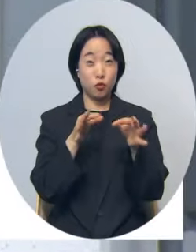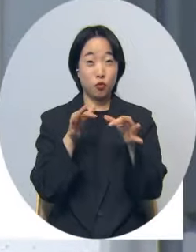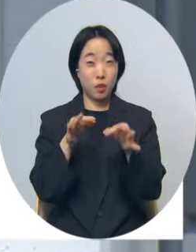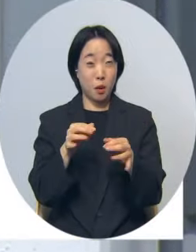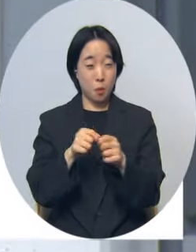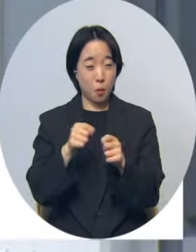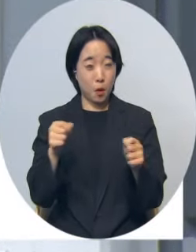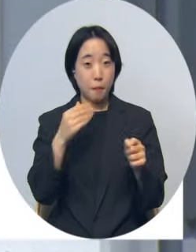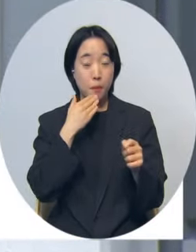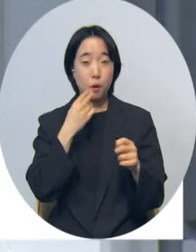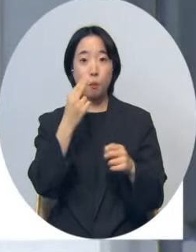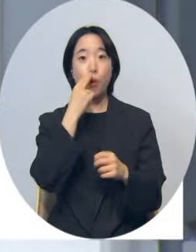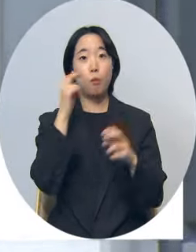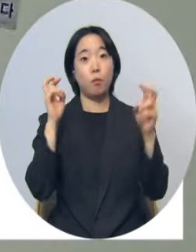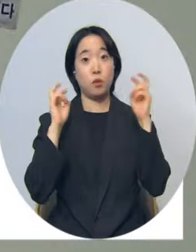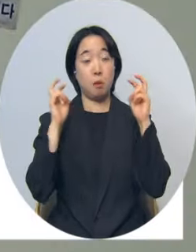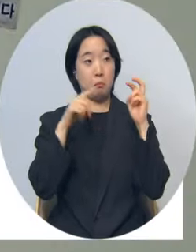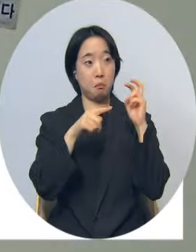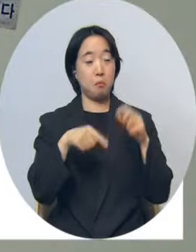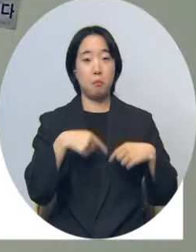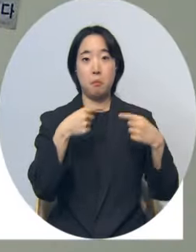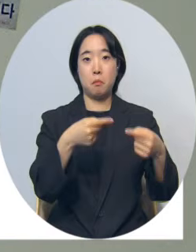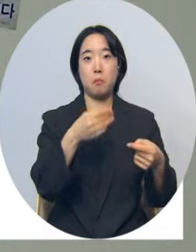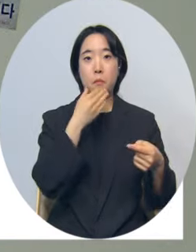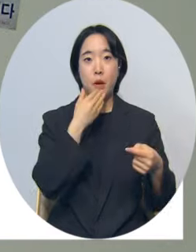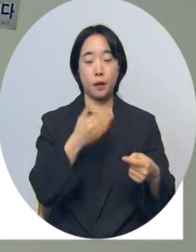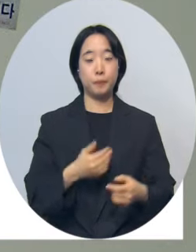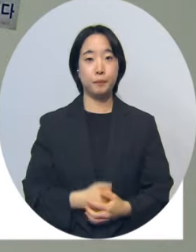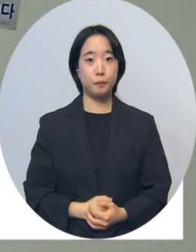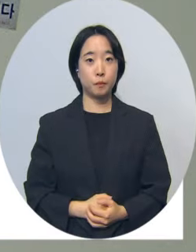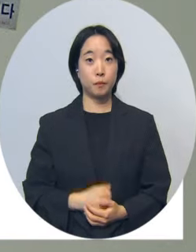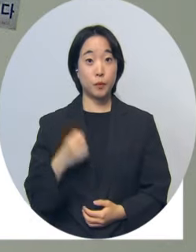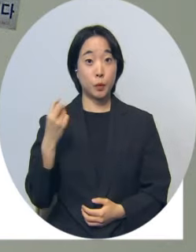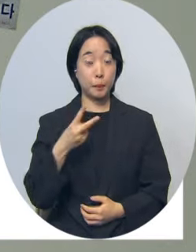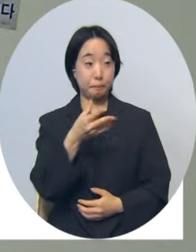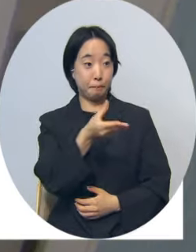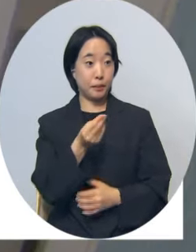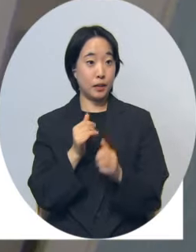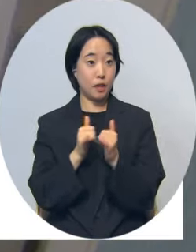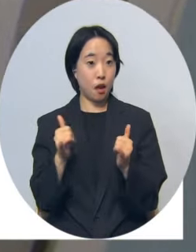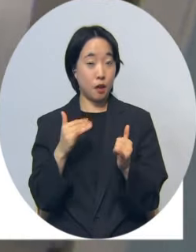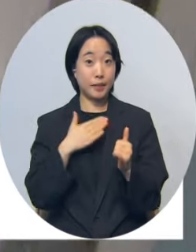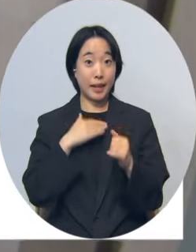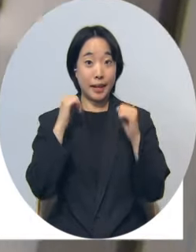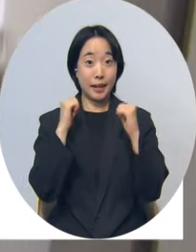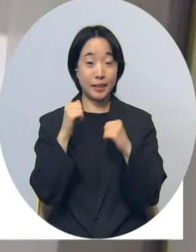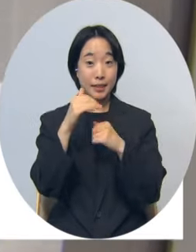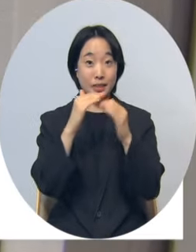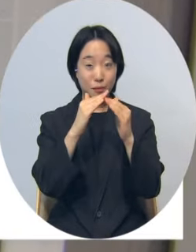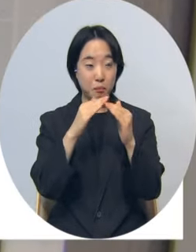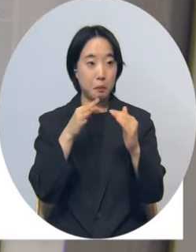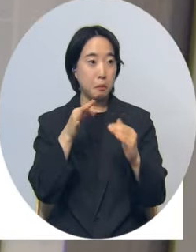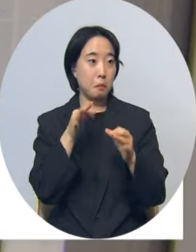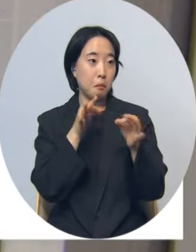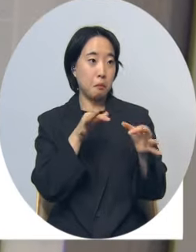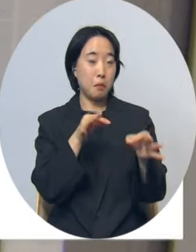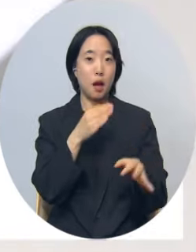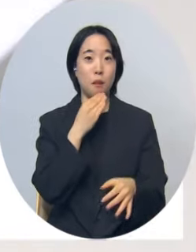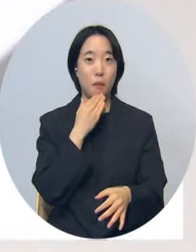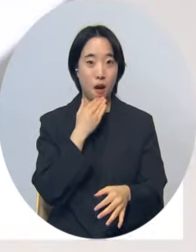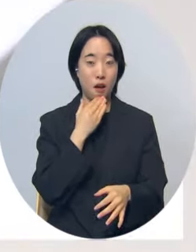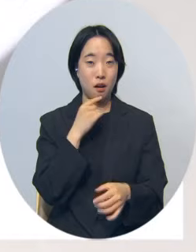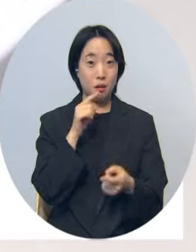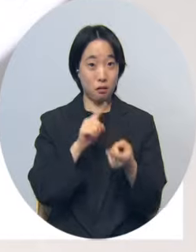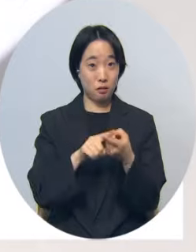보험사도 사업에 참여할 수 있도록 하고 임차인이 본인이 거주하는 주택에 투자할 수 있도록 공모 임대리츠에